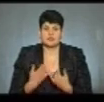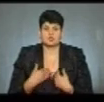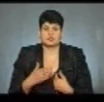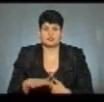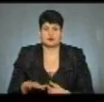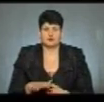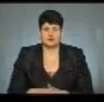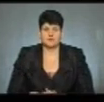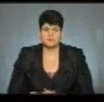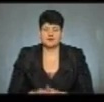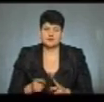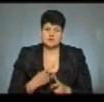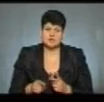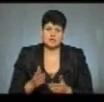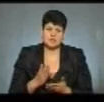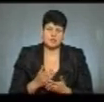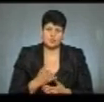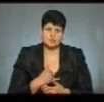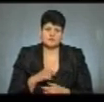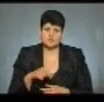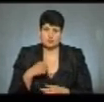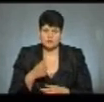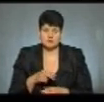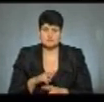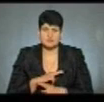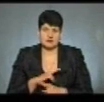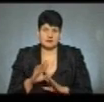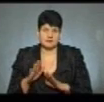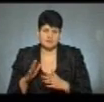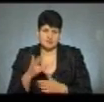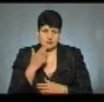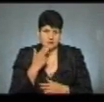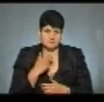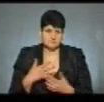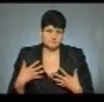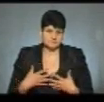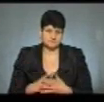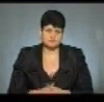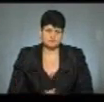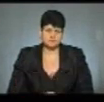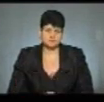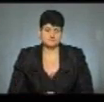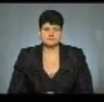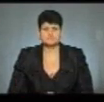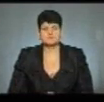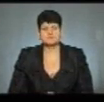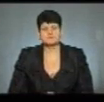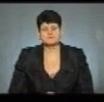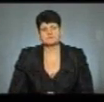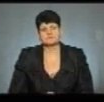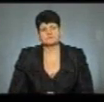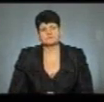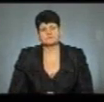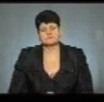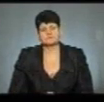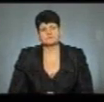території. Чи є в нас вже цьогоріч летальні випадки від грипу чи пневмонії? Летальні